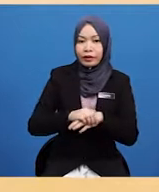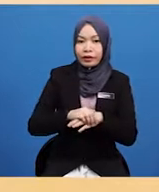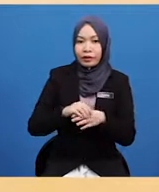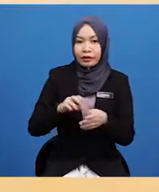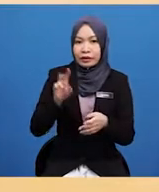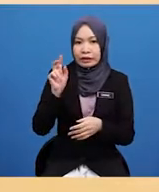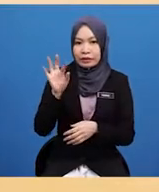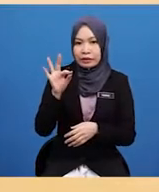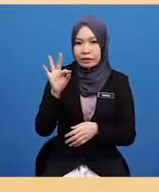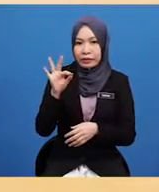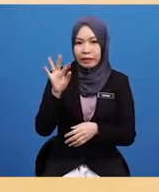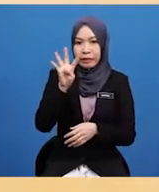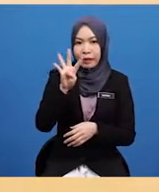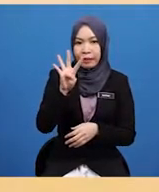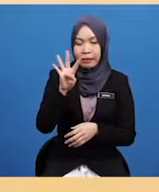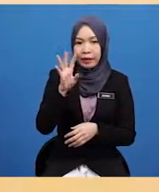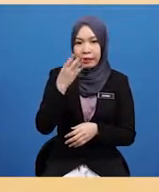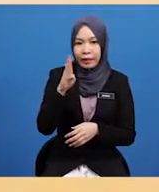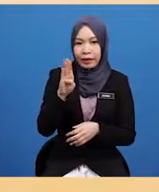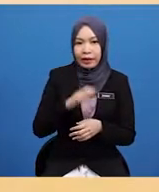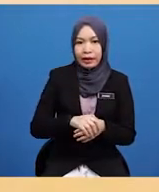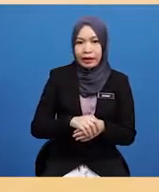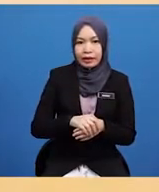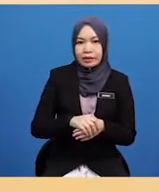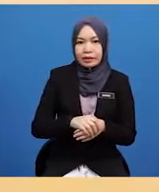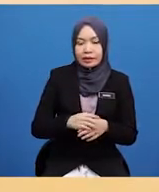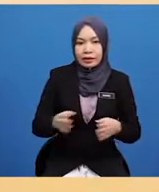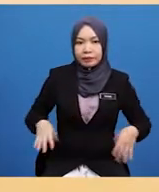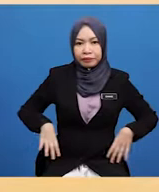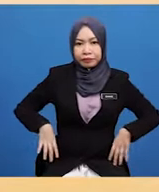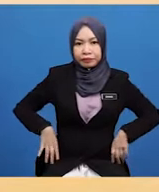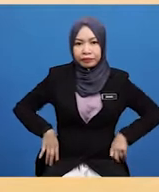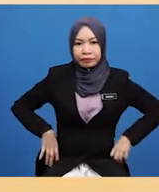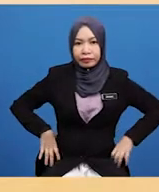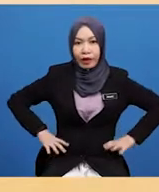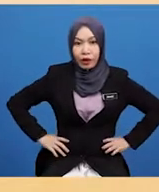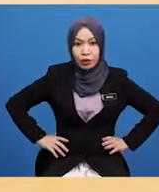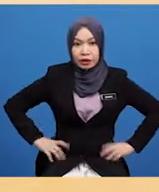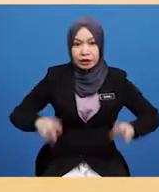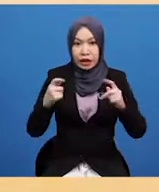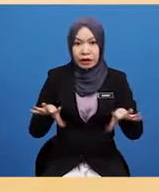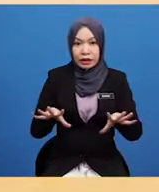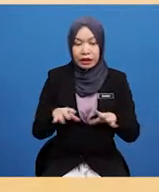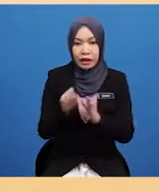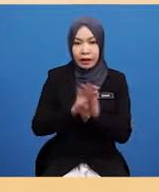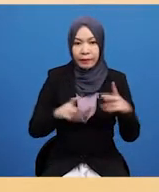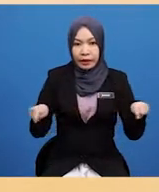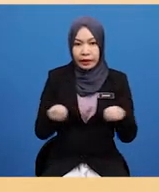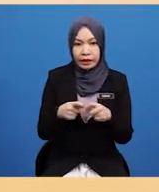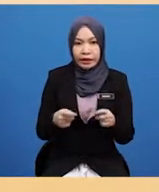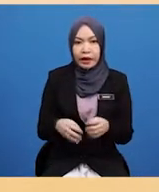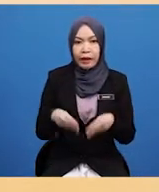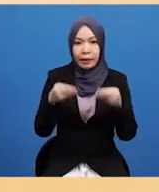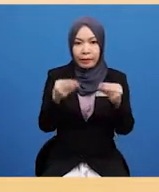Julai 1914, Rusia telah bertindak memberi bantuan ketenteraan kepada Serbia. Pada